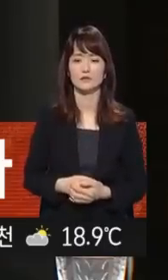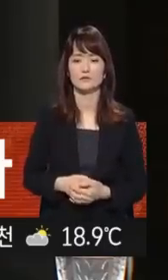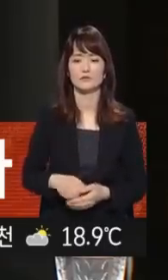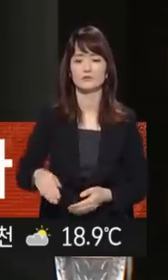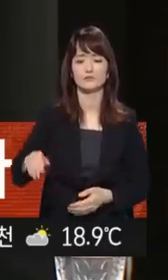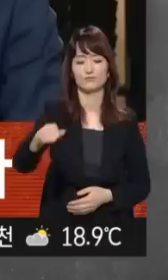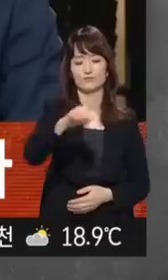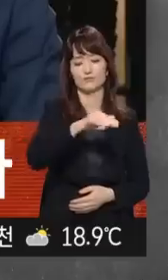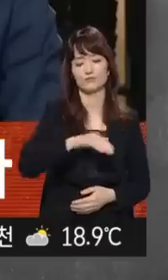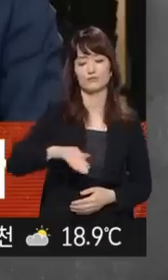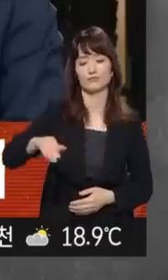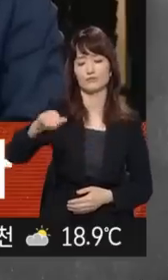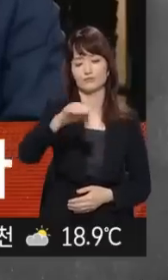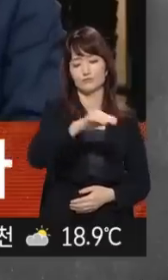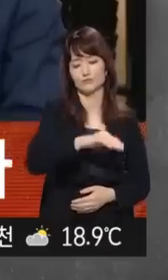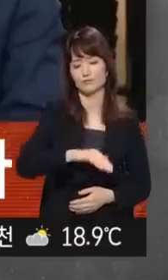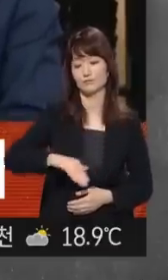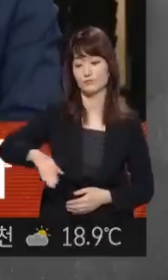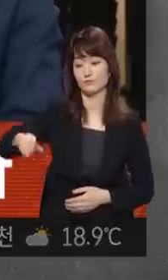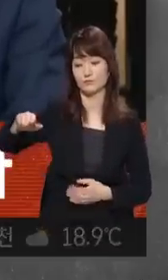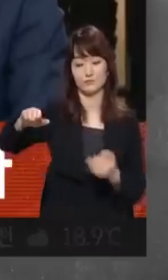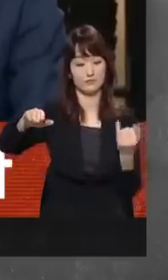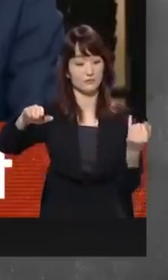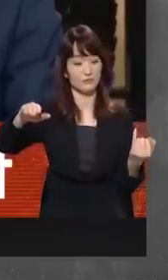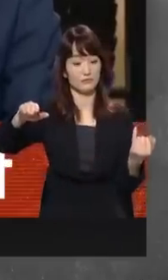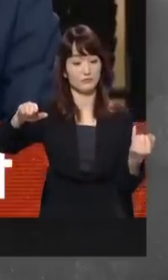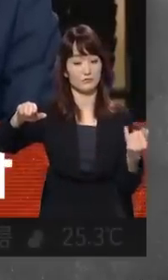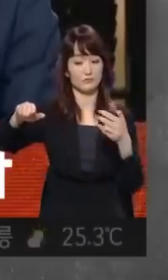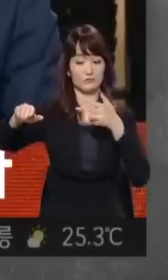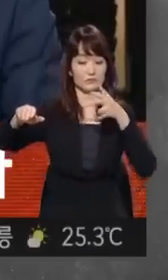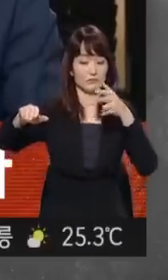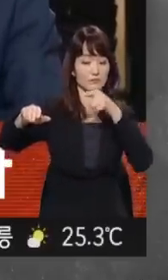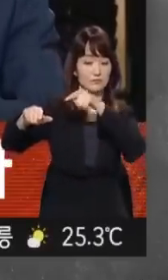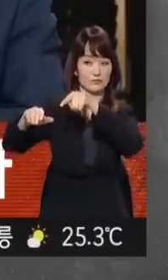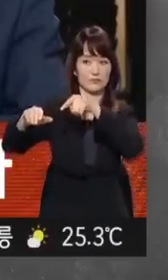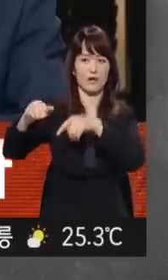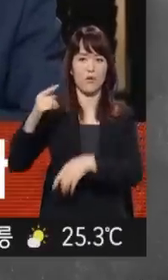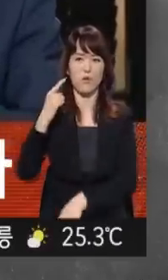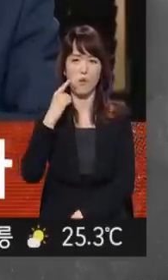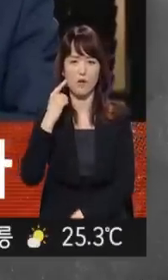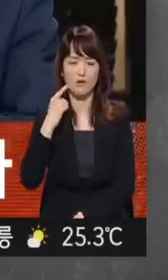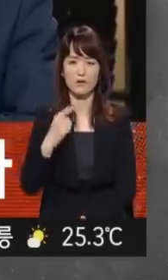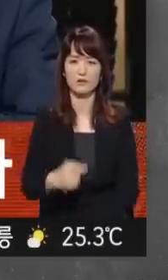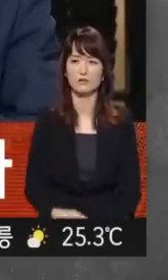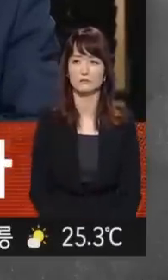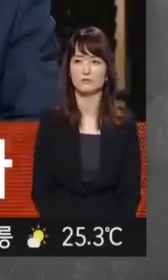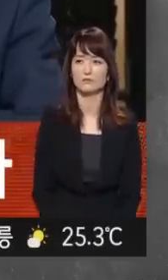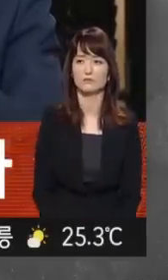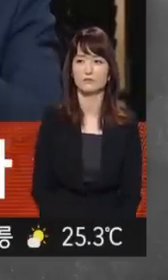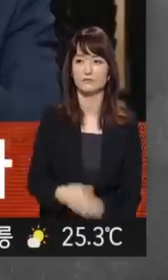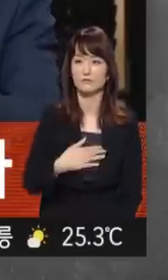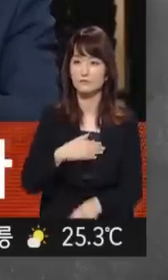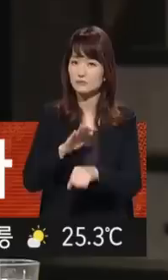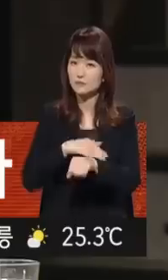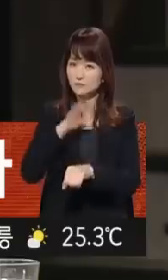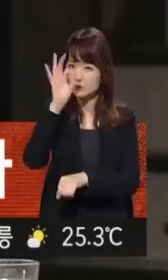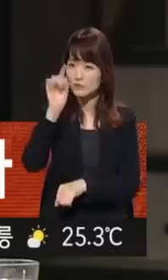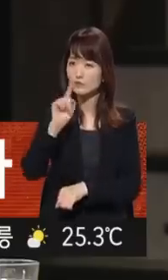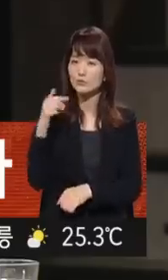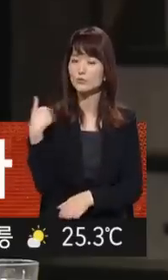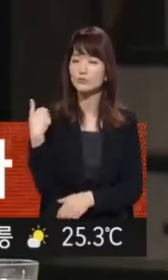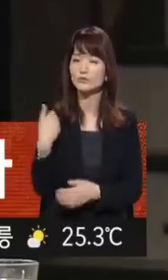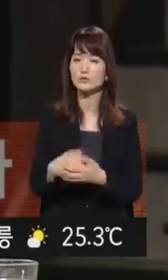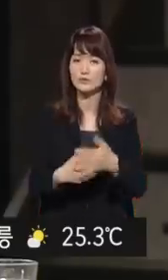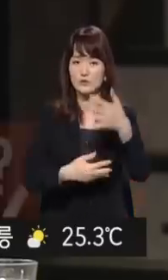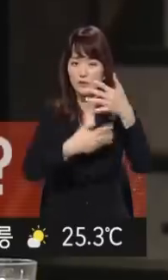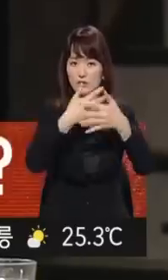반대편에서 그걸 계속 보는 장면 지금 다 나왔습니다 그런데 거짓말을 했어요 시청자 여러분 제가 지금 잘못 보는지 모르지만 혹시 아까 그 영상 보면